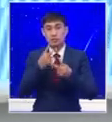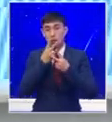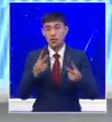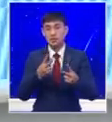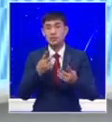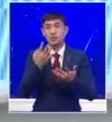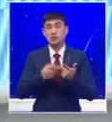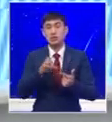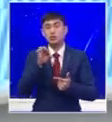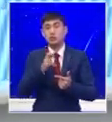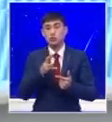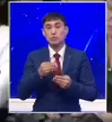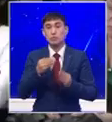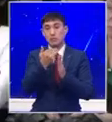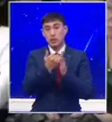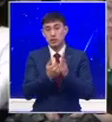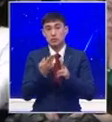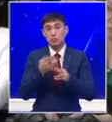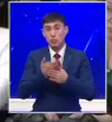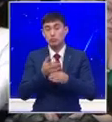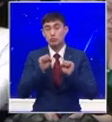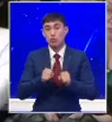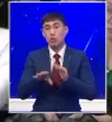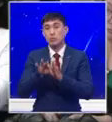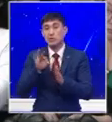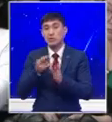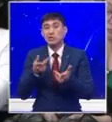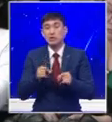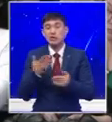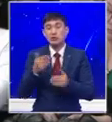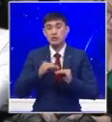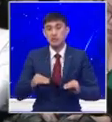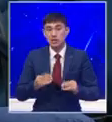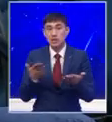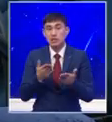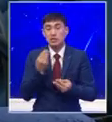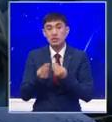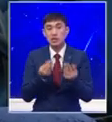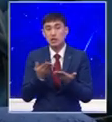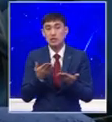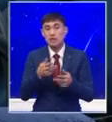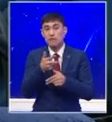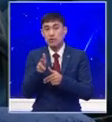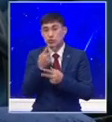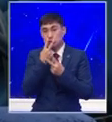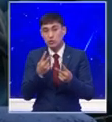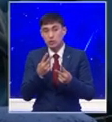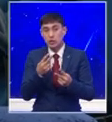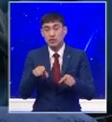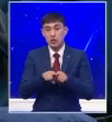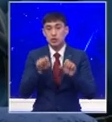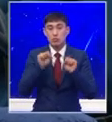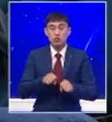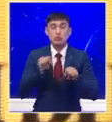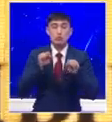презентовано несколько социальных приложений. С их помощью они могут определить, где находятся их дети, какие игры и какие видео они смотрят. Оно также